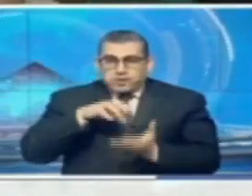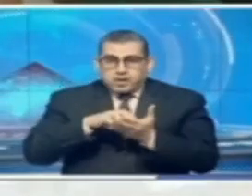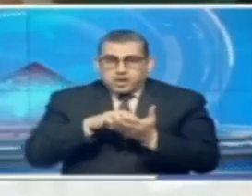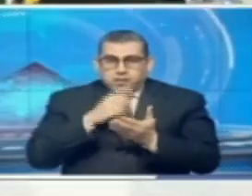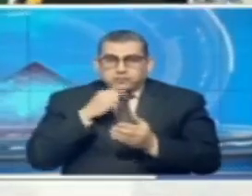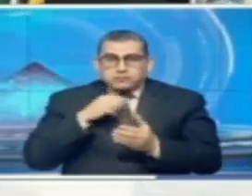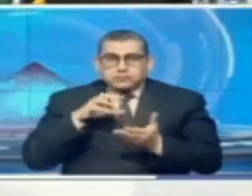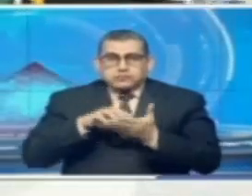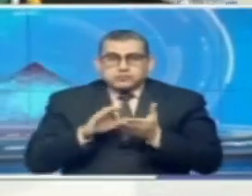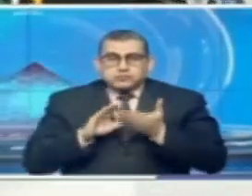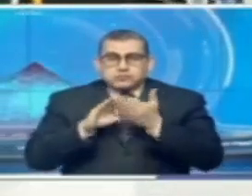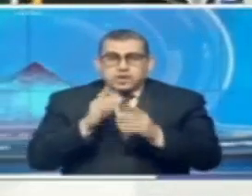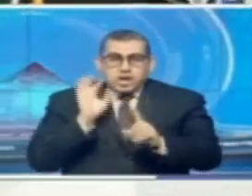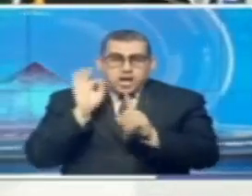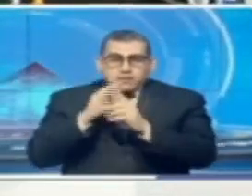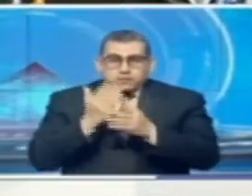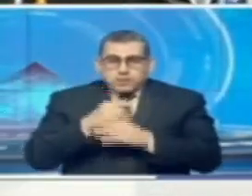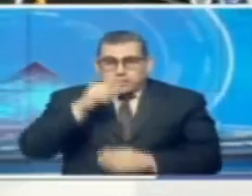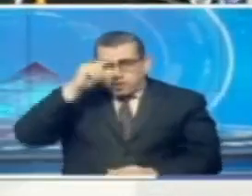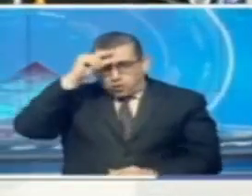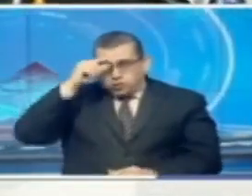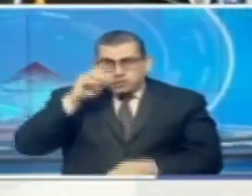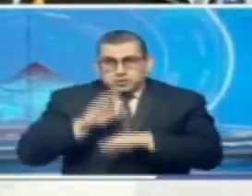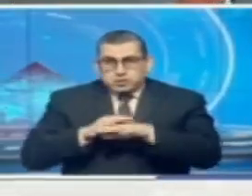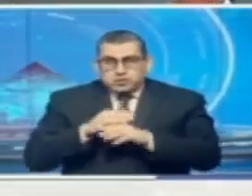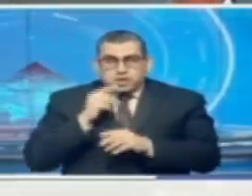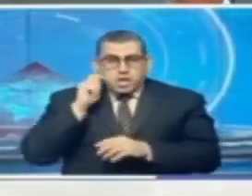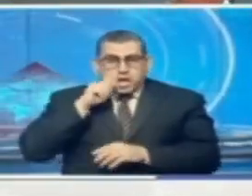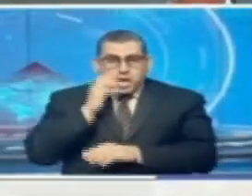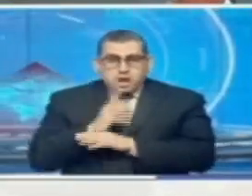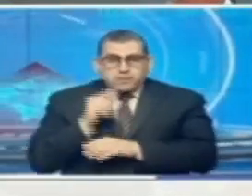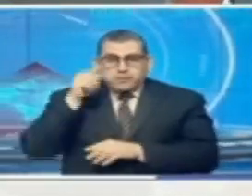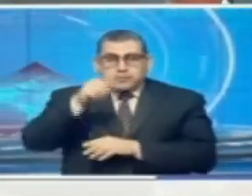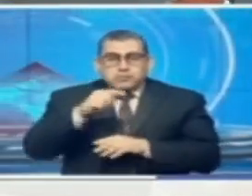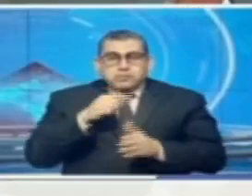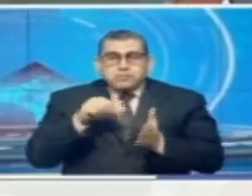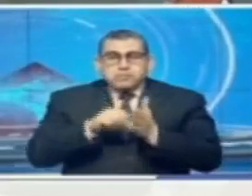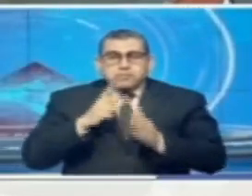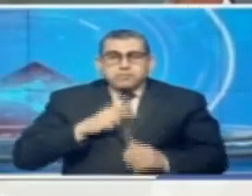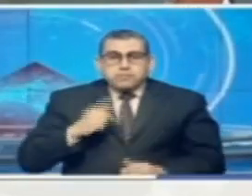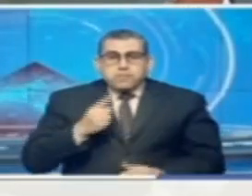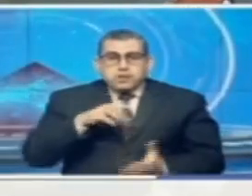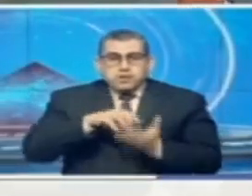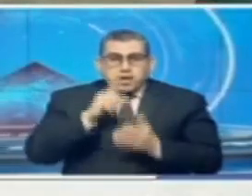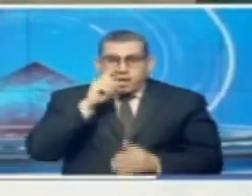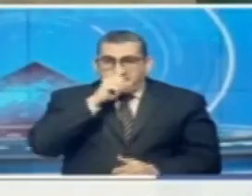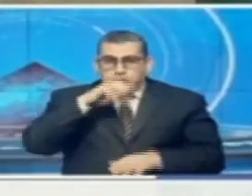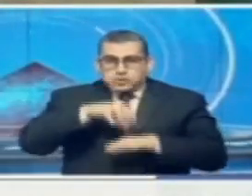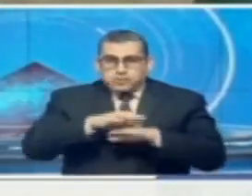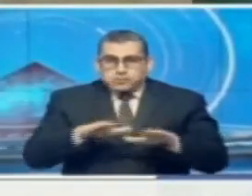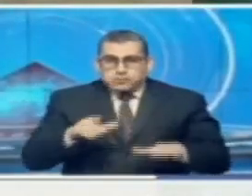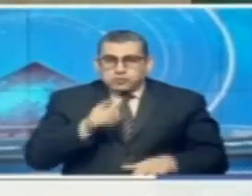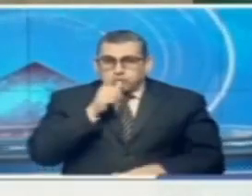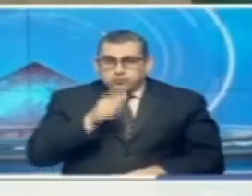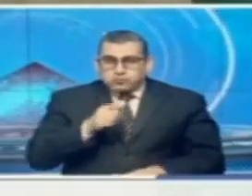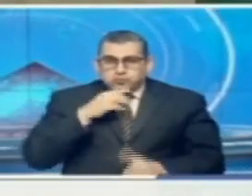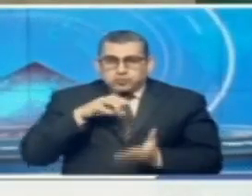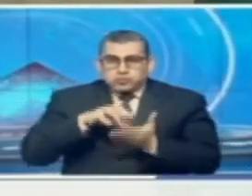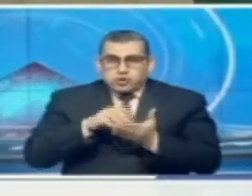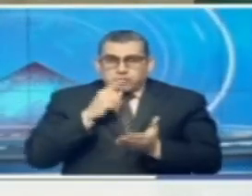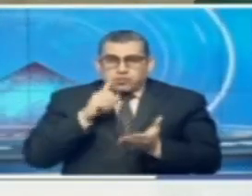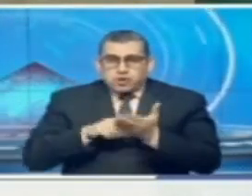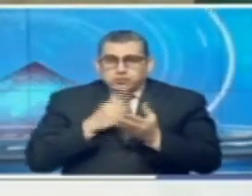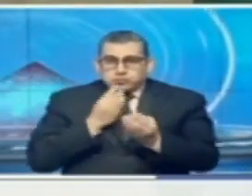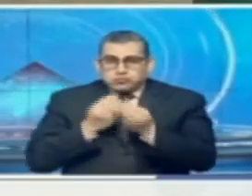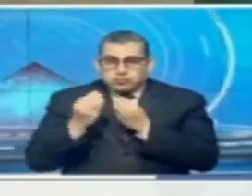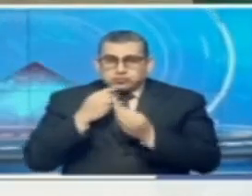جراء استهداف ميليشيا الحوثي الإرهابية لمنشآت مدنية في إمارة أبو ظبي. إن دولة الكويت تجدد إدانتها